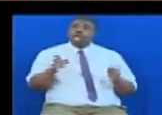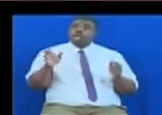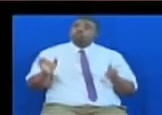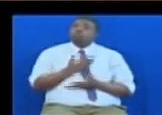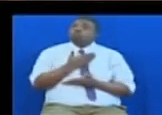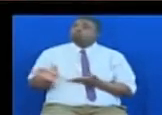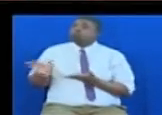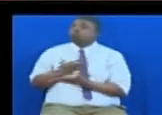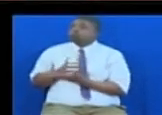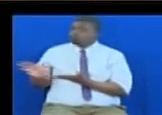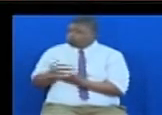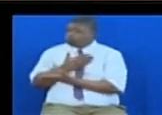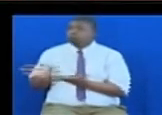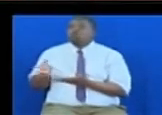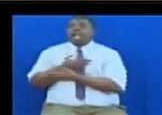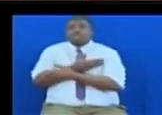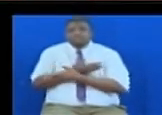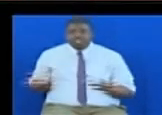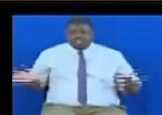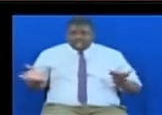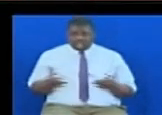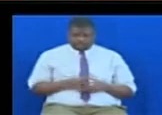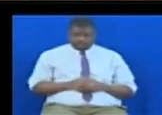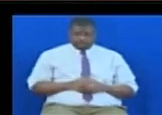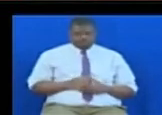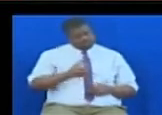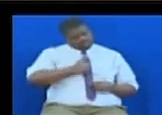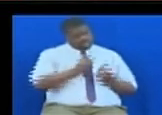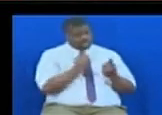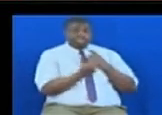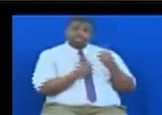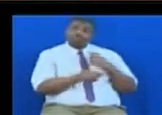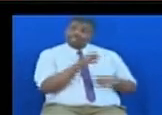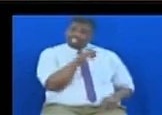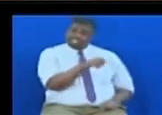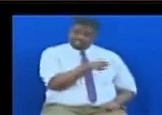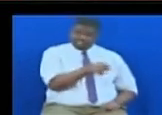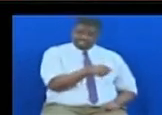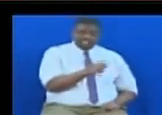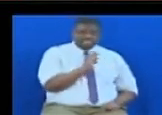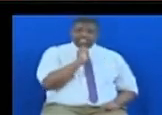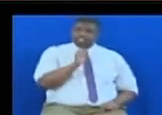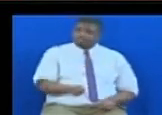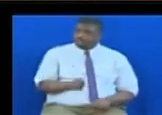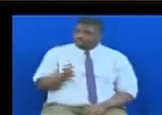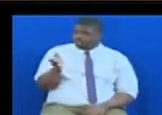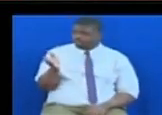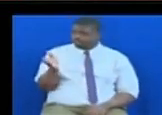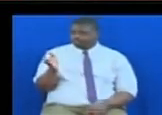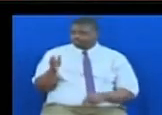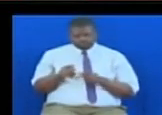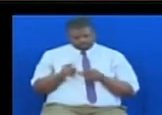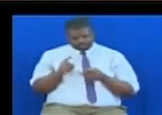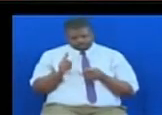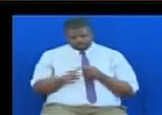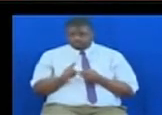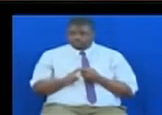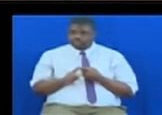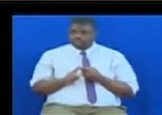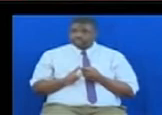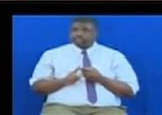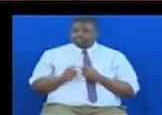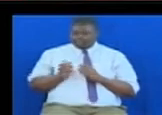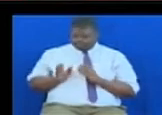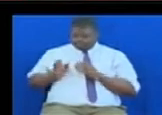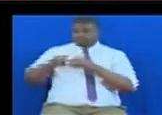Na nayasema haya mheshimiwa spika, Kwa sababu moja, kwenye